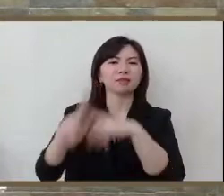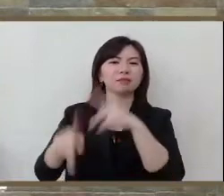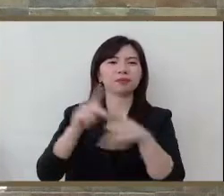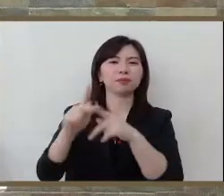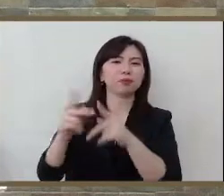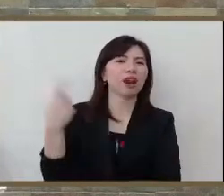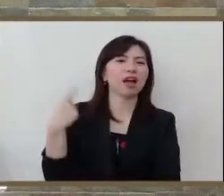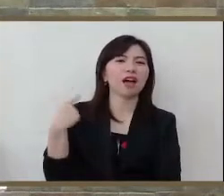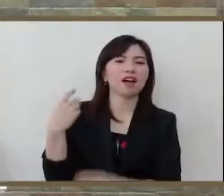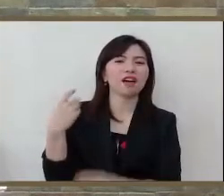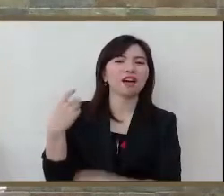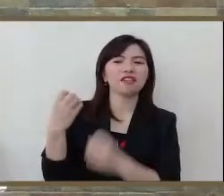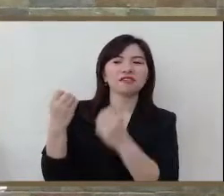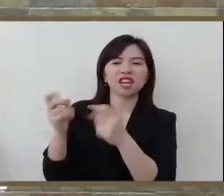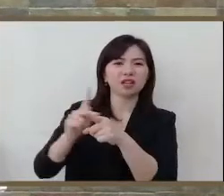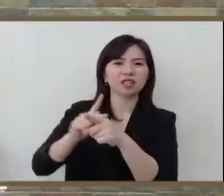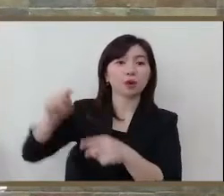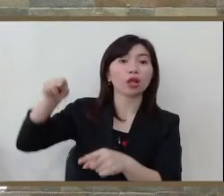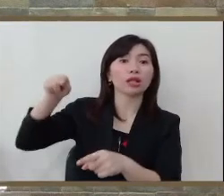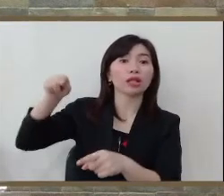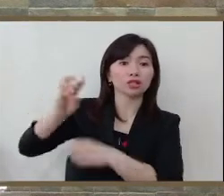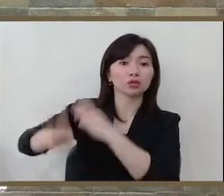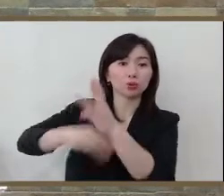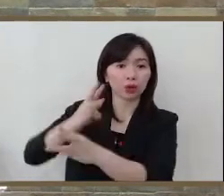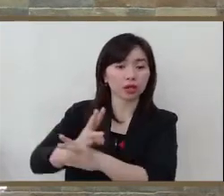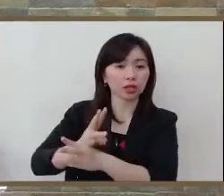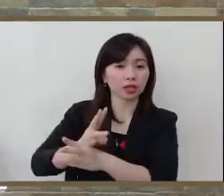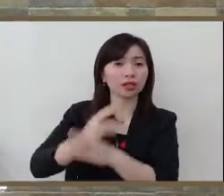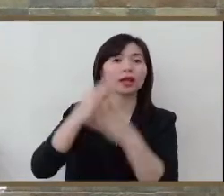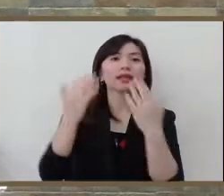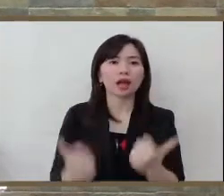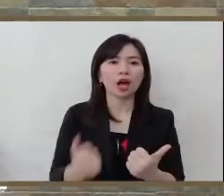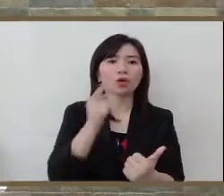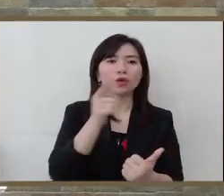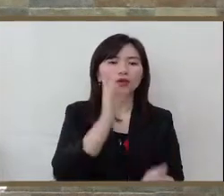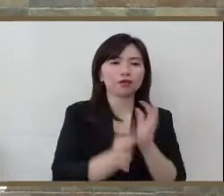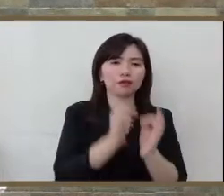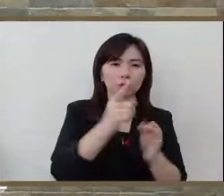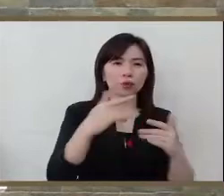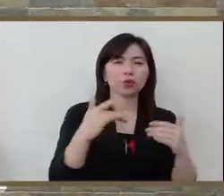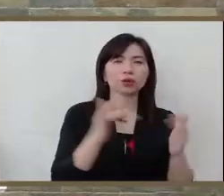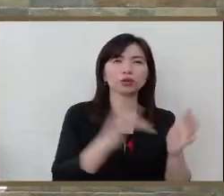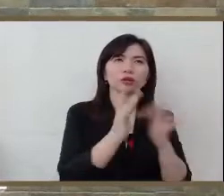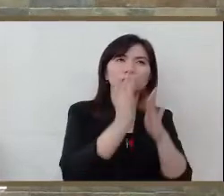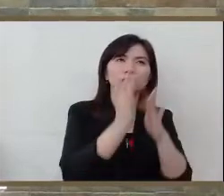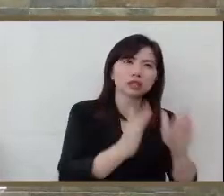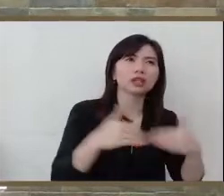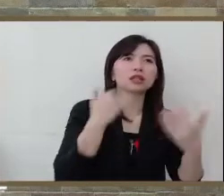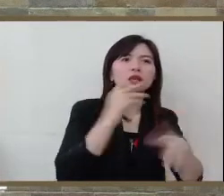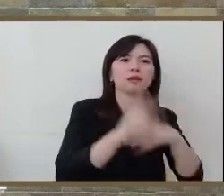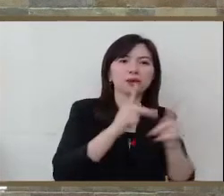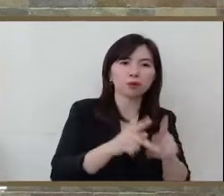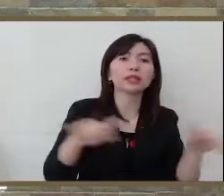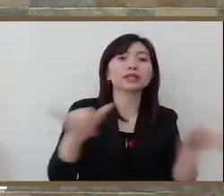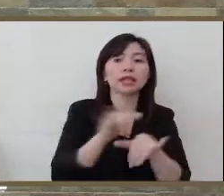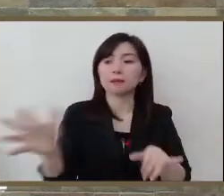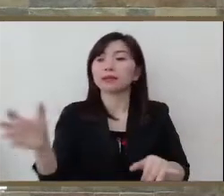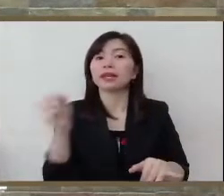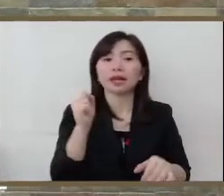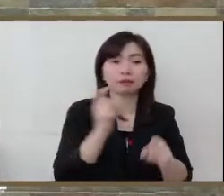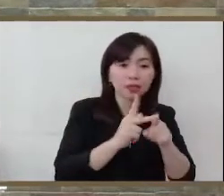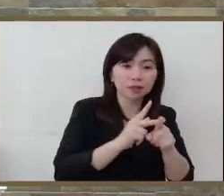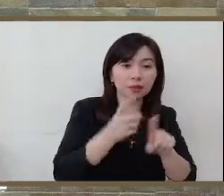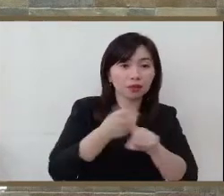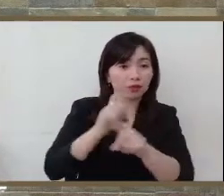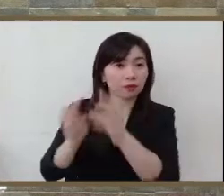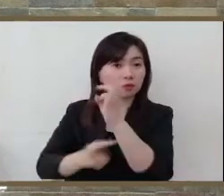ka kukuha, hindi ka magiging iba sa kanila. Kaya nga mapapansin mo, kahit anong attend mo ng church dito, kahit